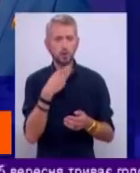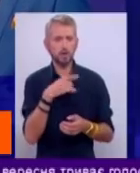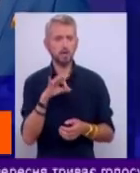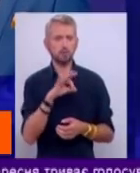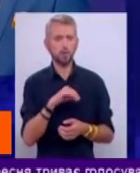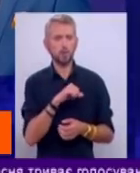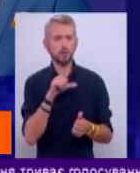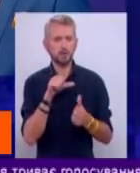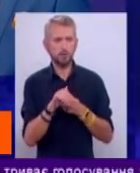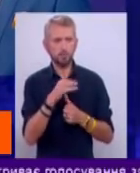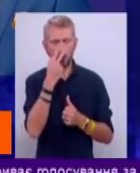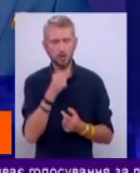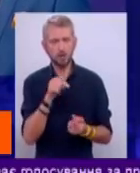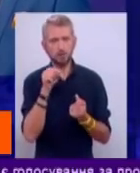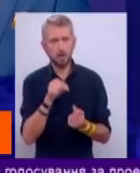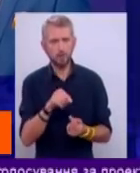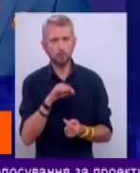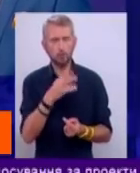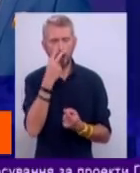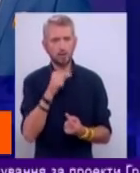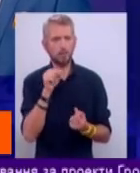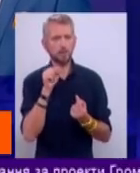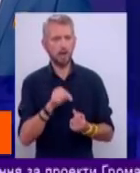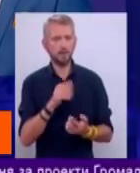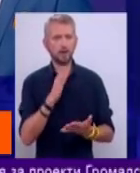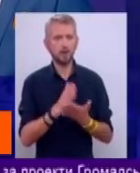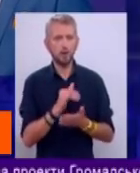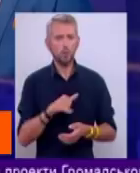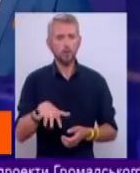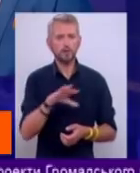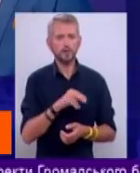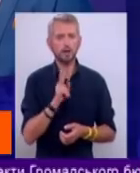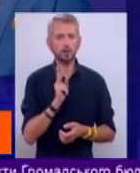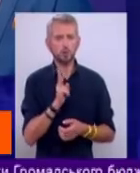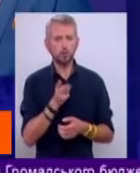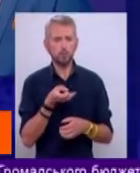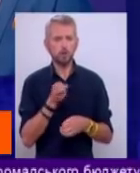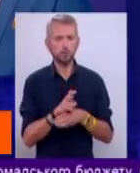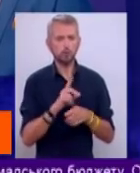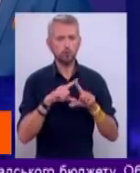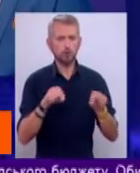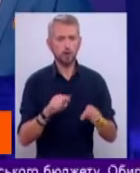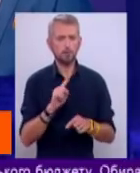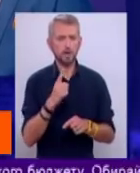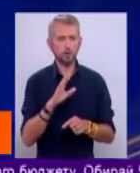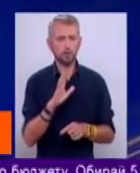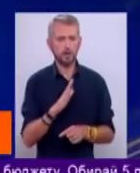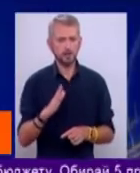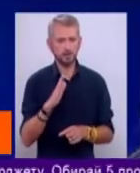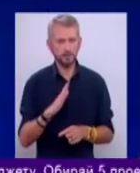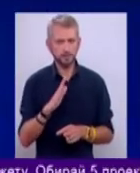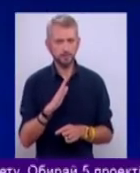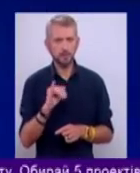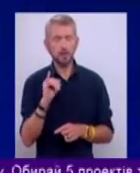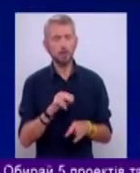про саме про адаптацію, то адаптація є у всіх, хто прийшов до школи 1 вересня. І